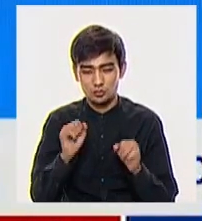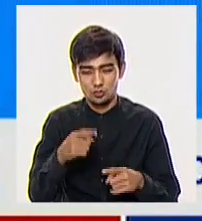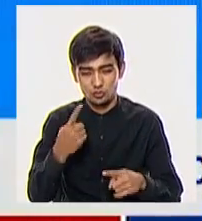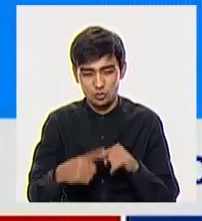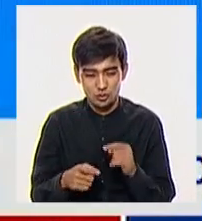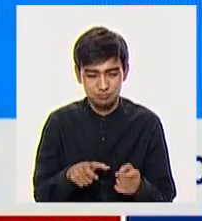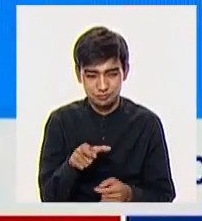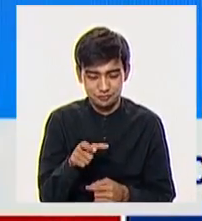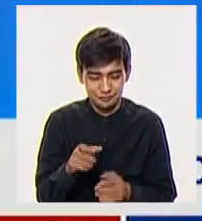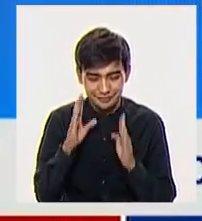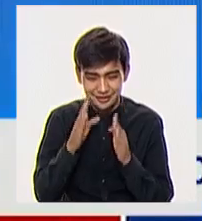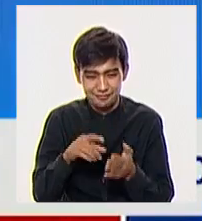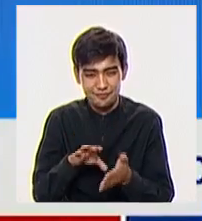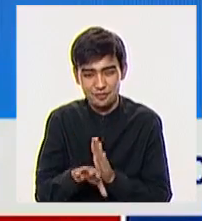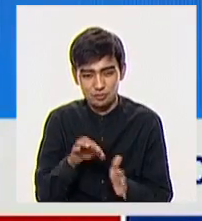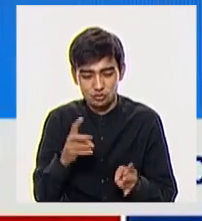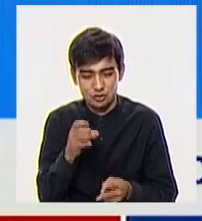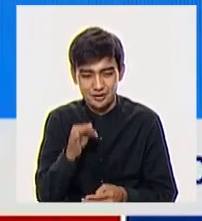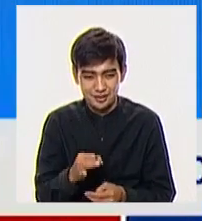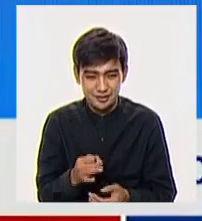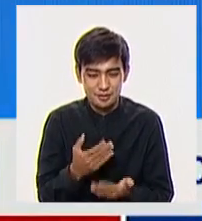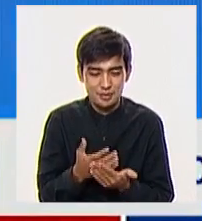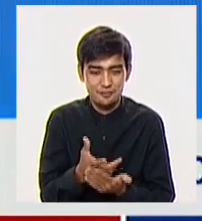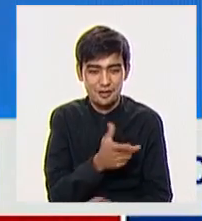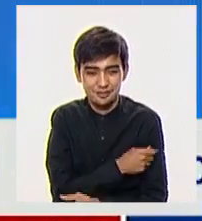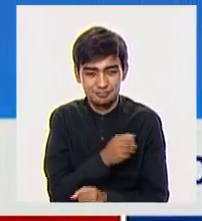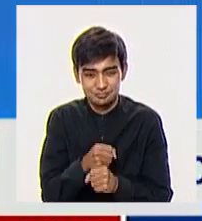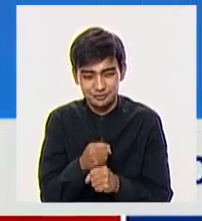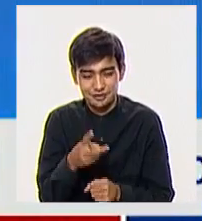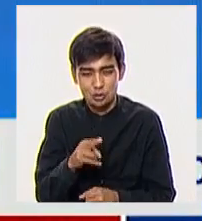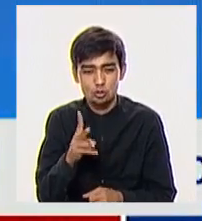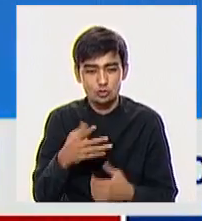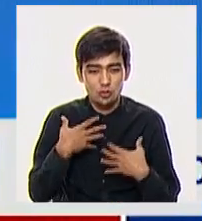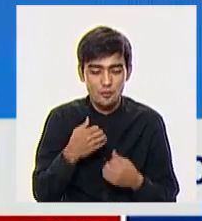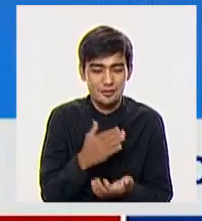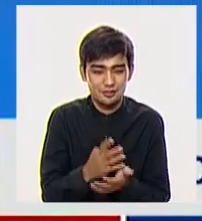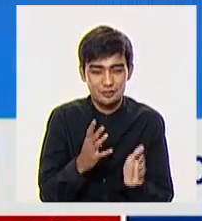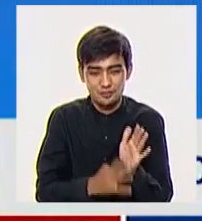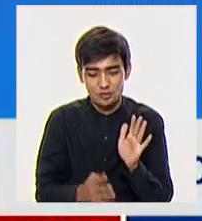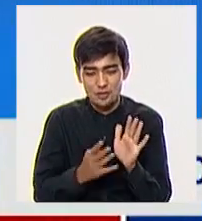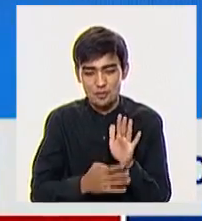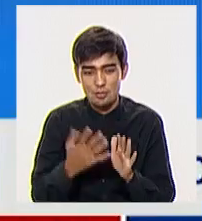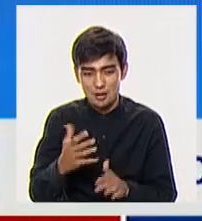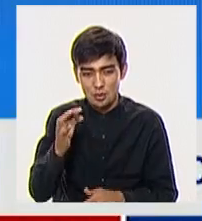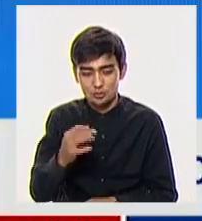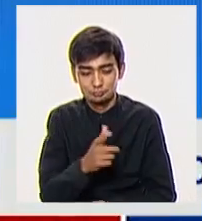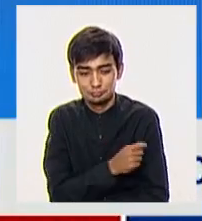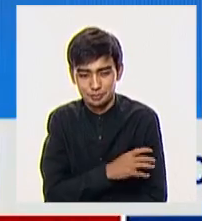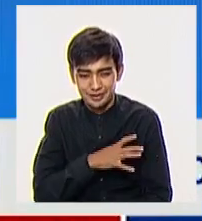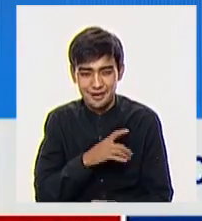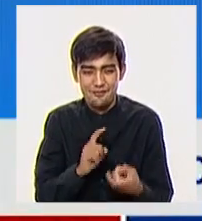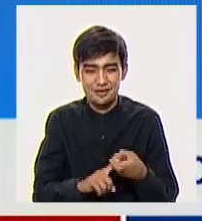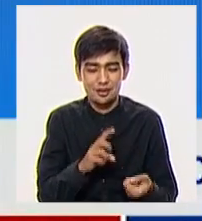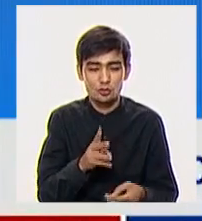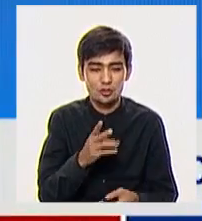Менің ойымша, біз басқа бағытта таңдағанымыз дұрыс секілді, яғни вакциналуға денсаулығы жарамды топтардың 90-95% екпе алса, індет ошағы